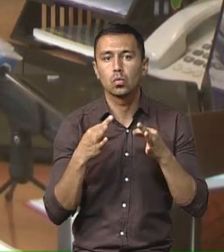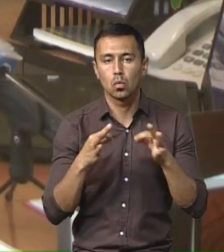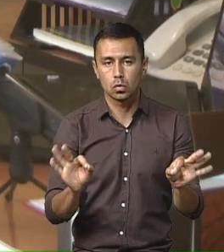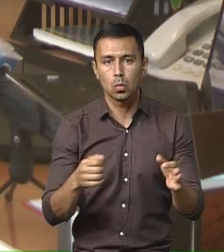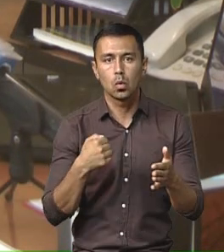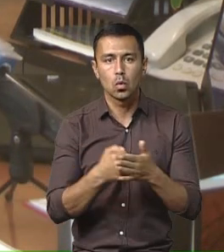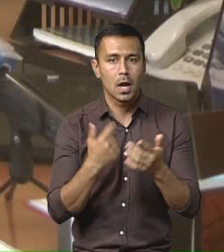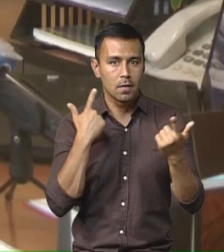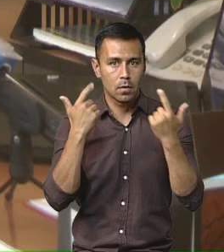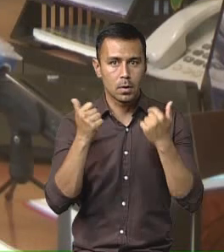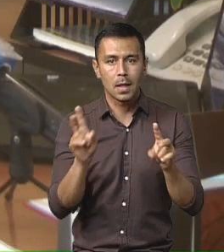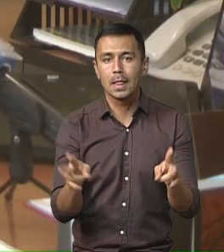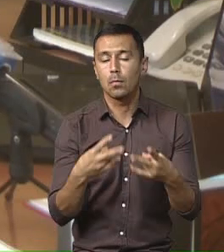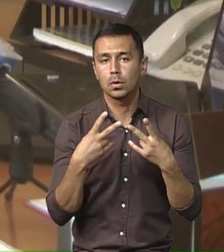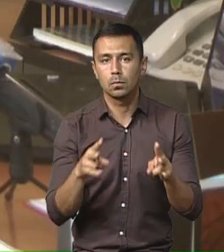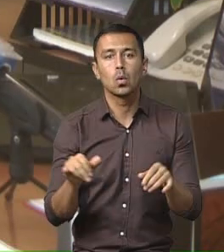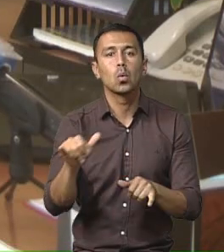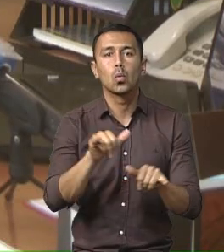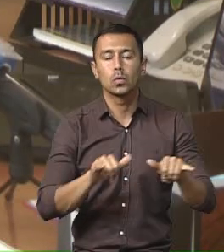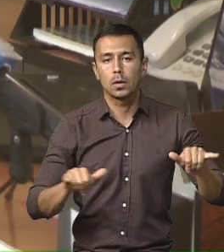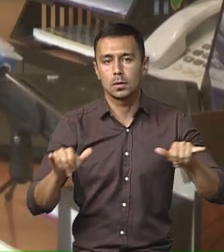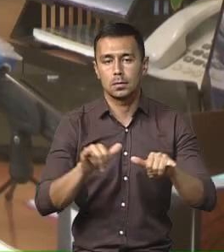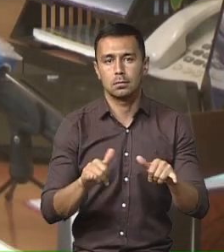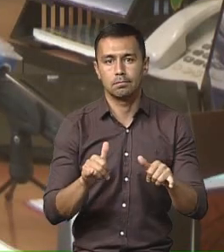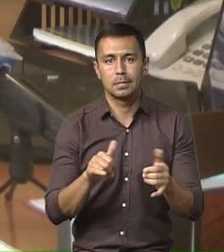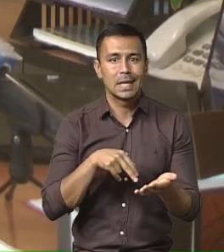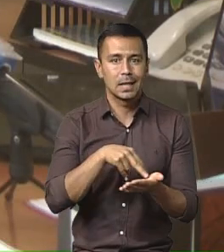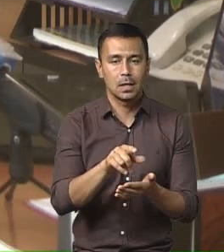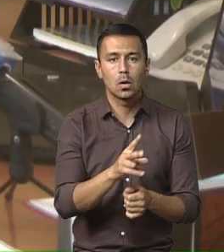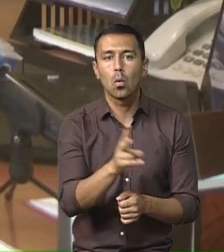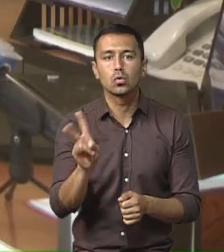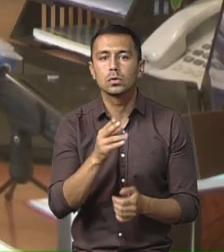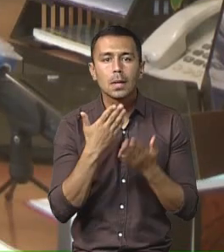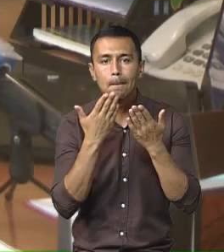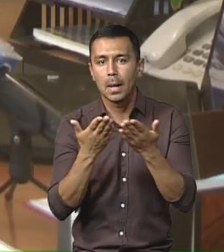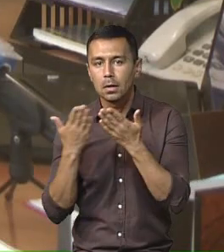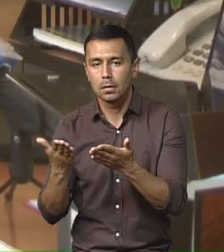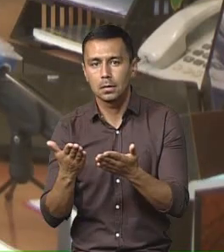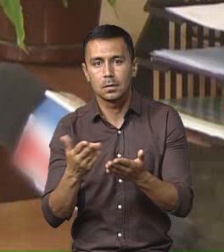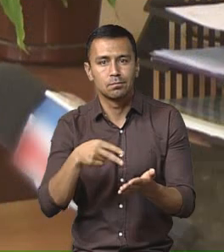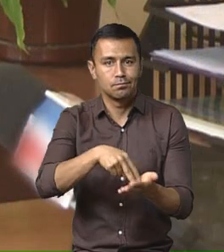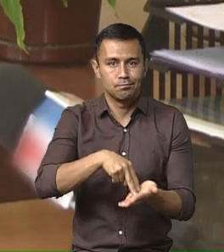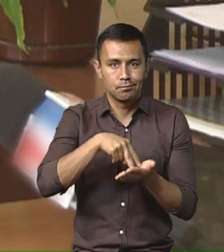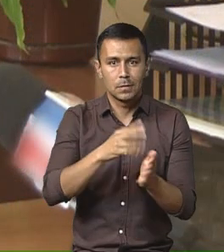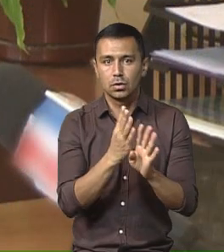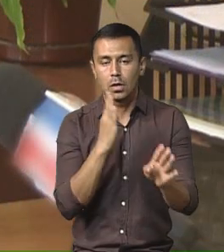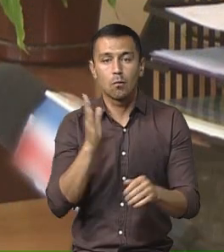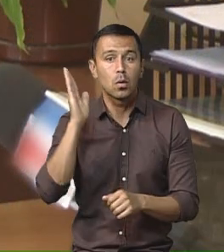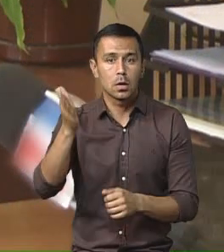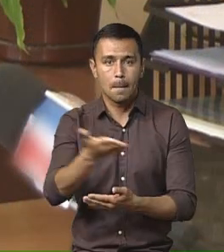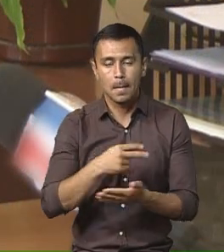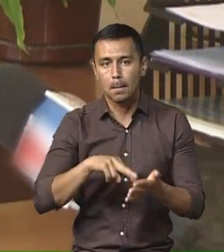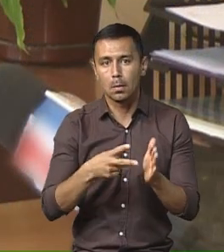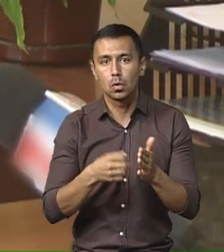до інформації. Не потрібно кудись іти, когось щось запитувати, вистоювати в чергах. В подальшому ми плануємо